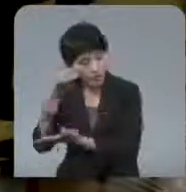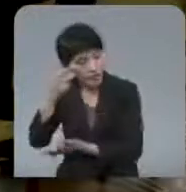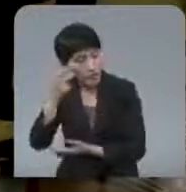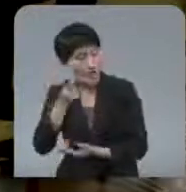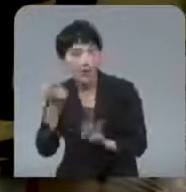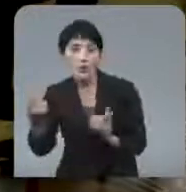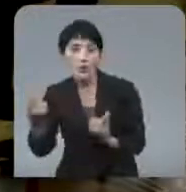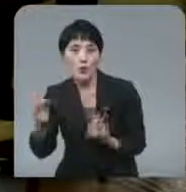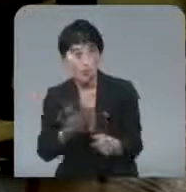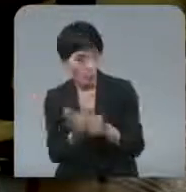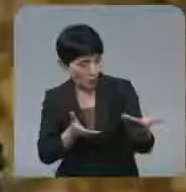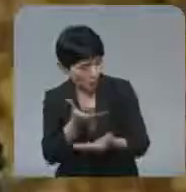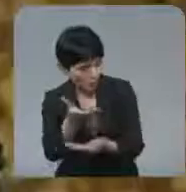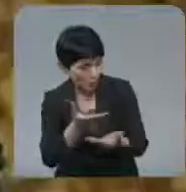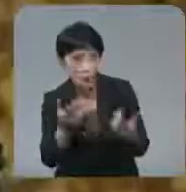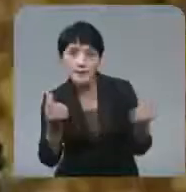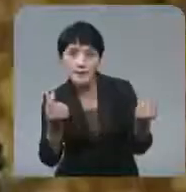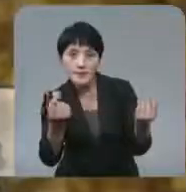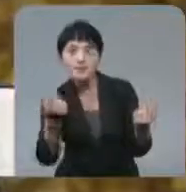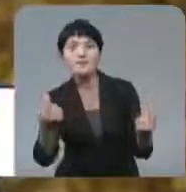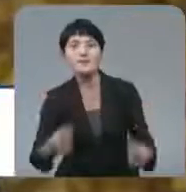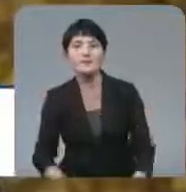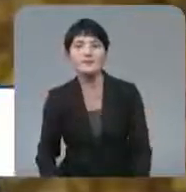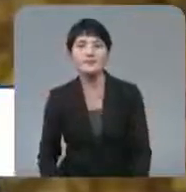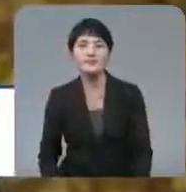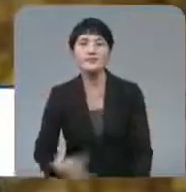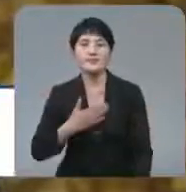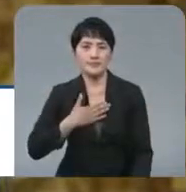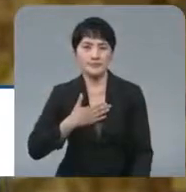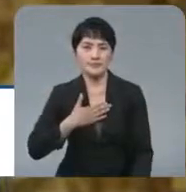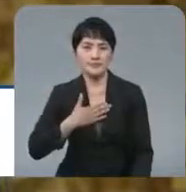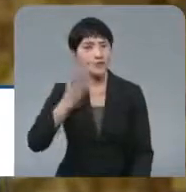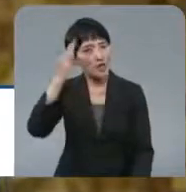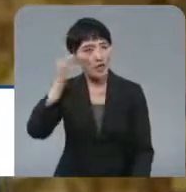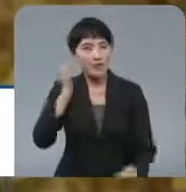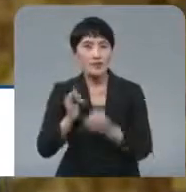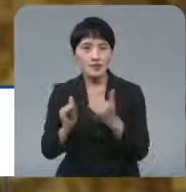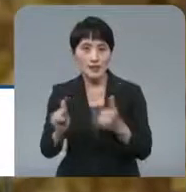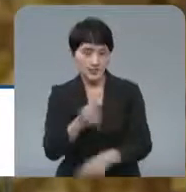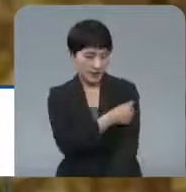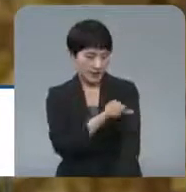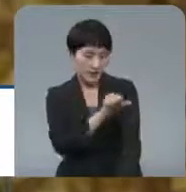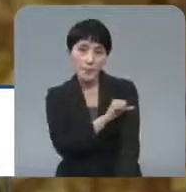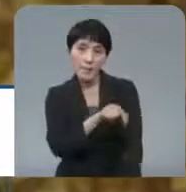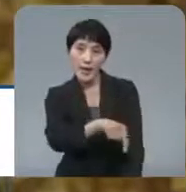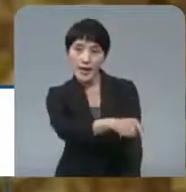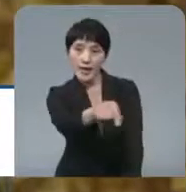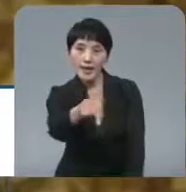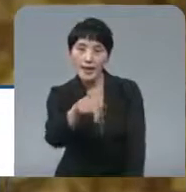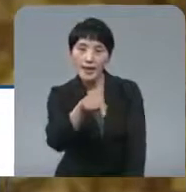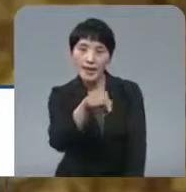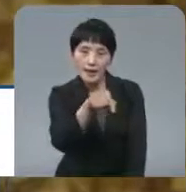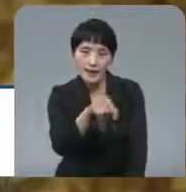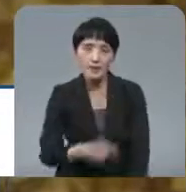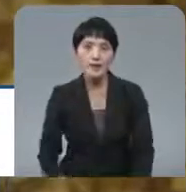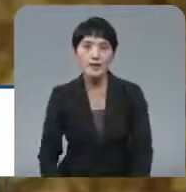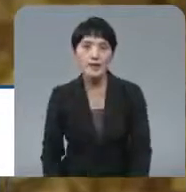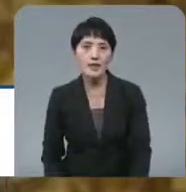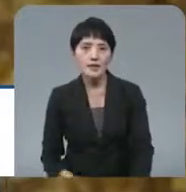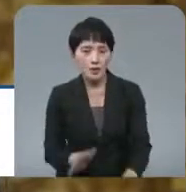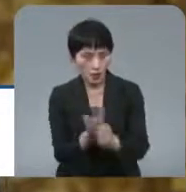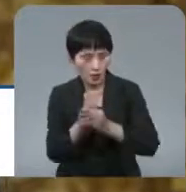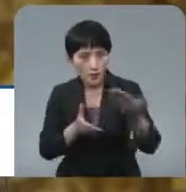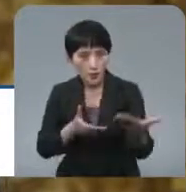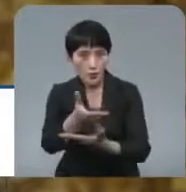虫》和歌手防弹少年团在西班牙很有名气。文在寅表示，西班牙食品和足球在韩